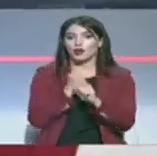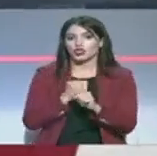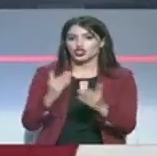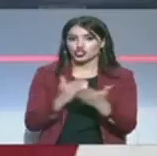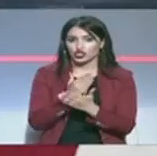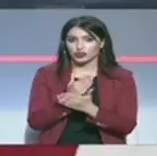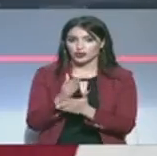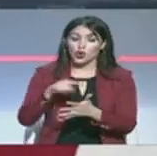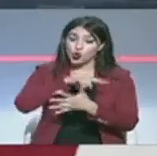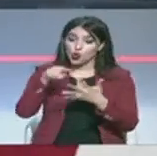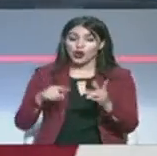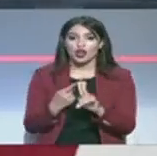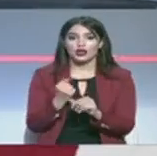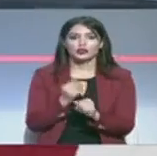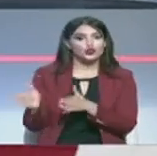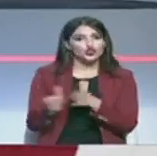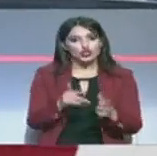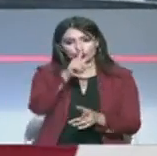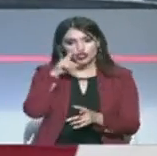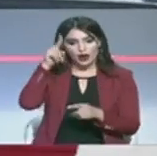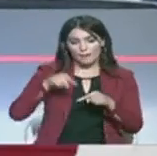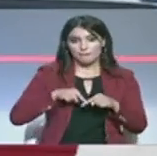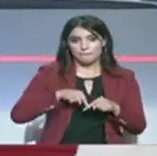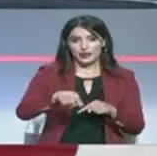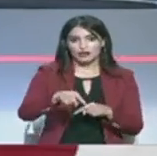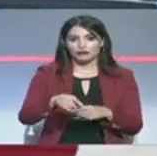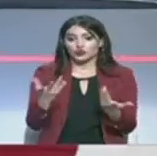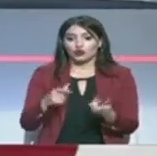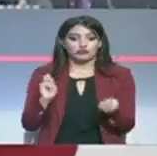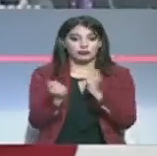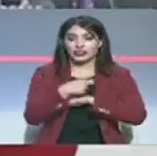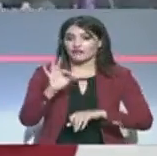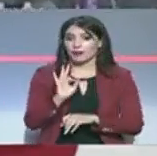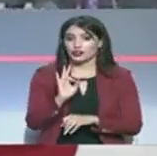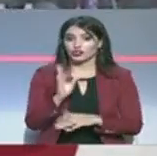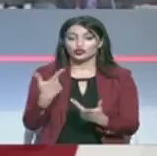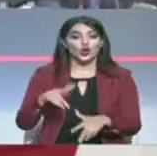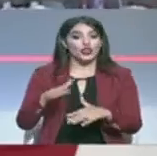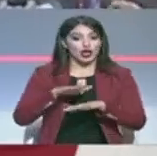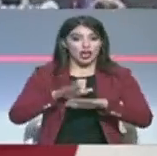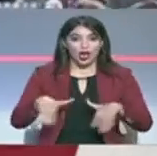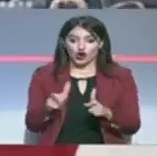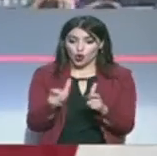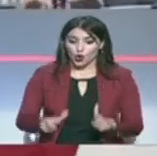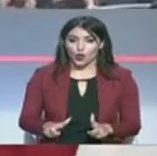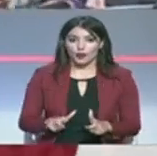الله المرة هذه خاطر ما عندناش حتى شوية أخرى. المحاولة الأخيرة